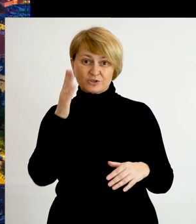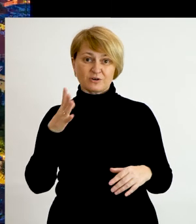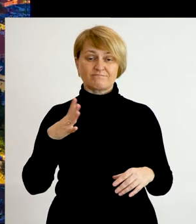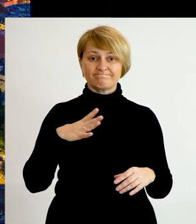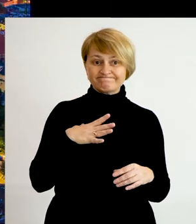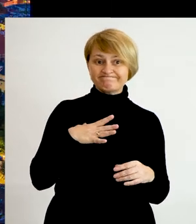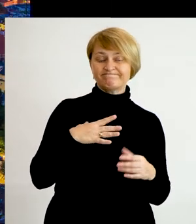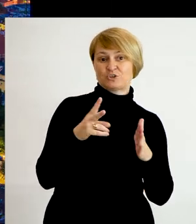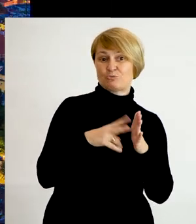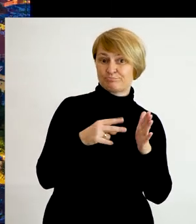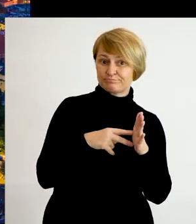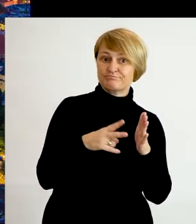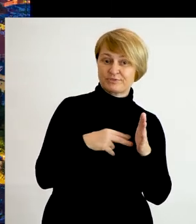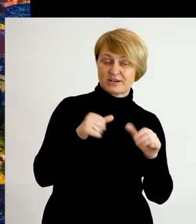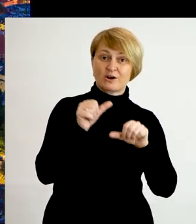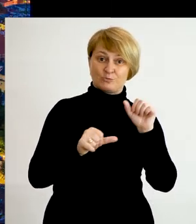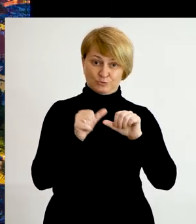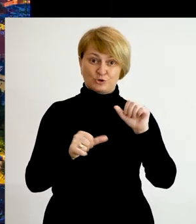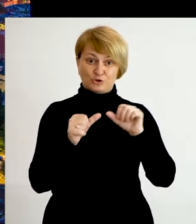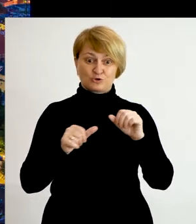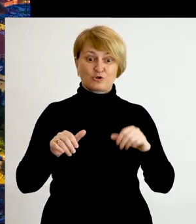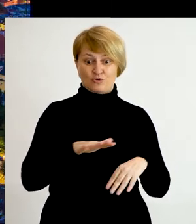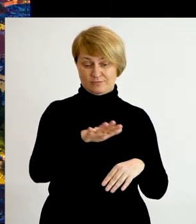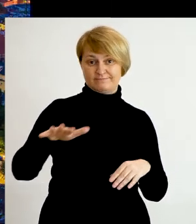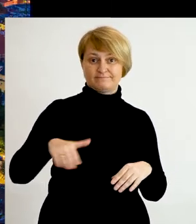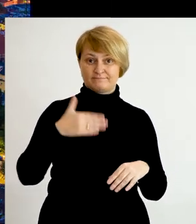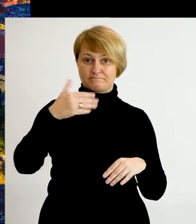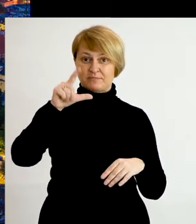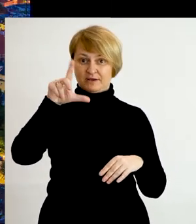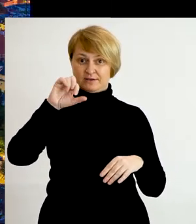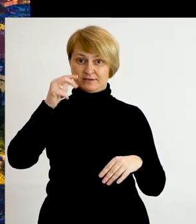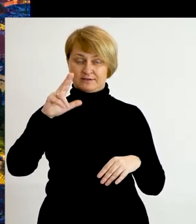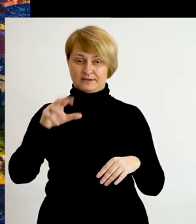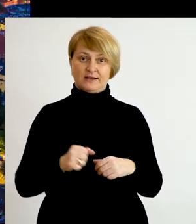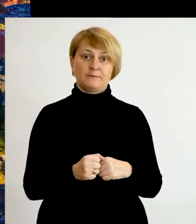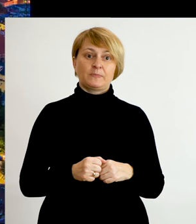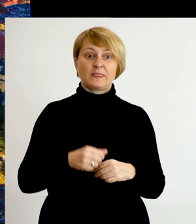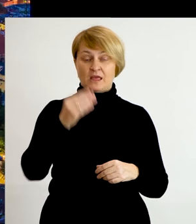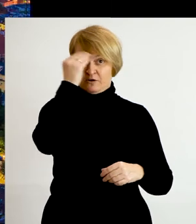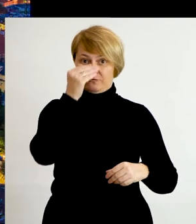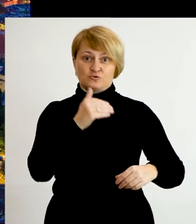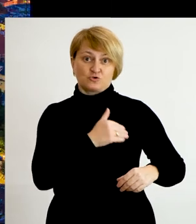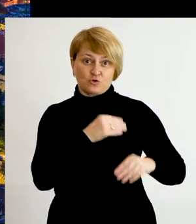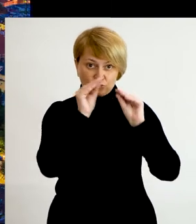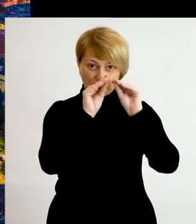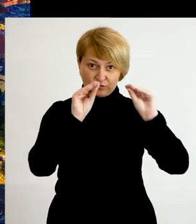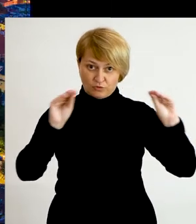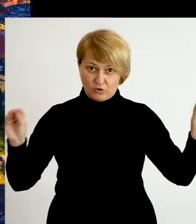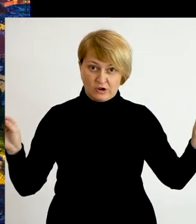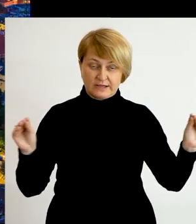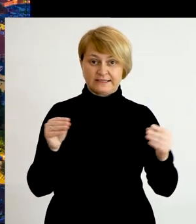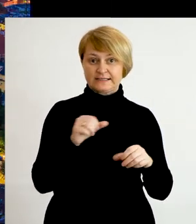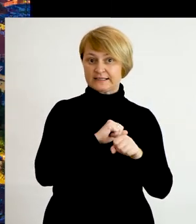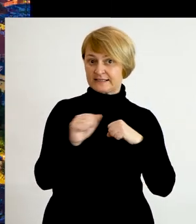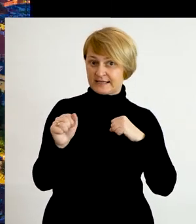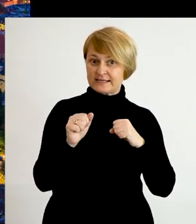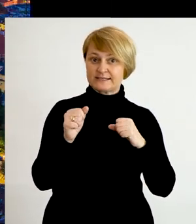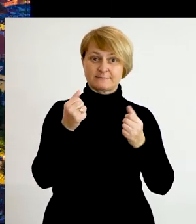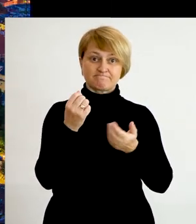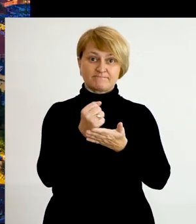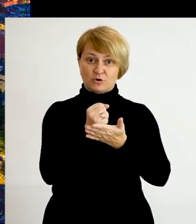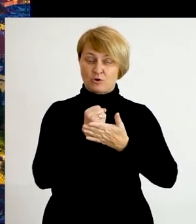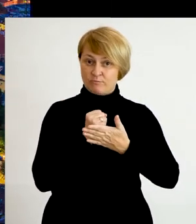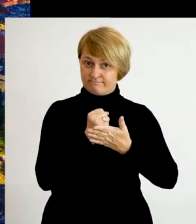mieszkają i narzekali na brak przedszkola na Malince. Pomimo tego, że w oświacie jest tak jak jest, czyli tego, że dostajemy